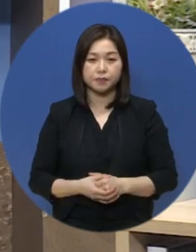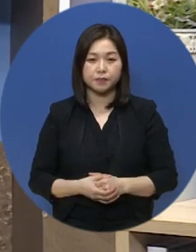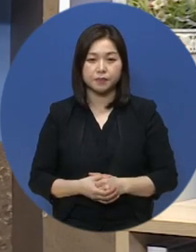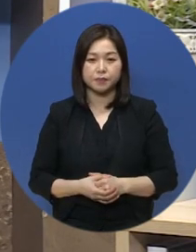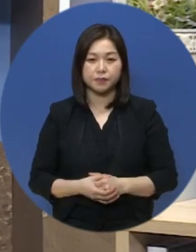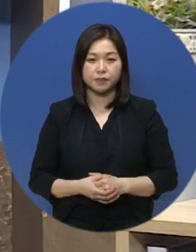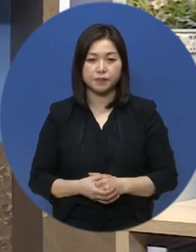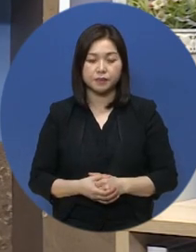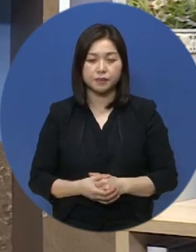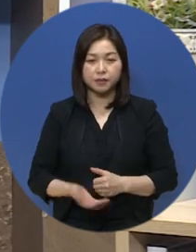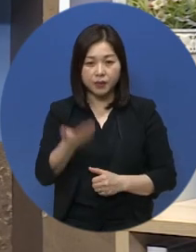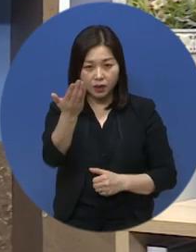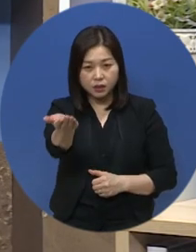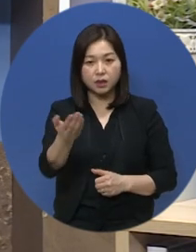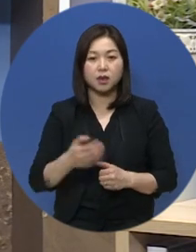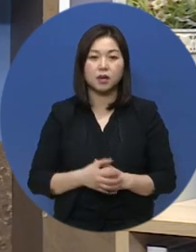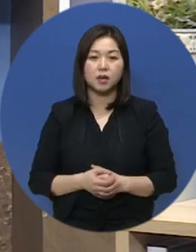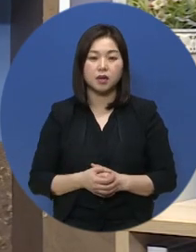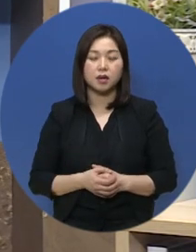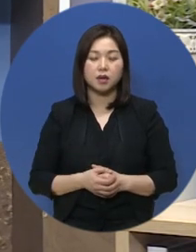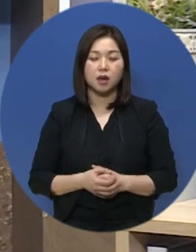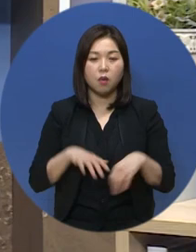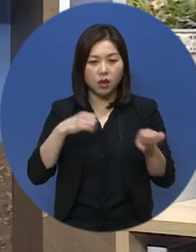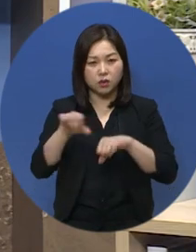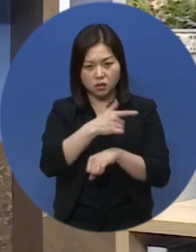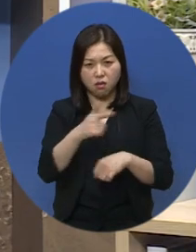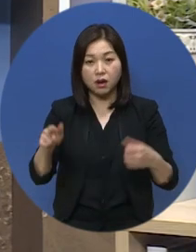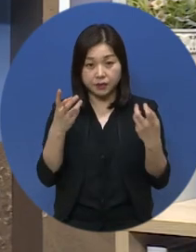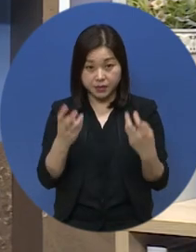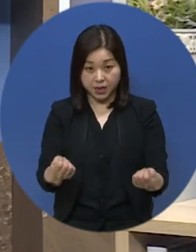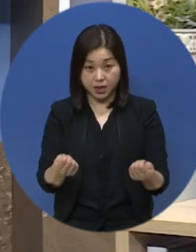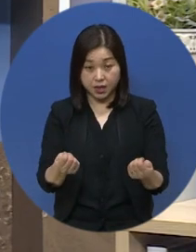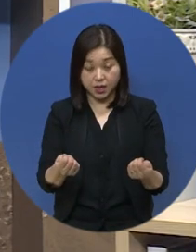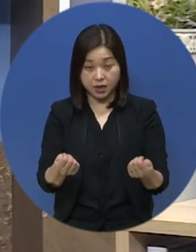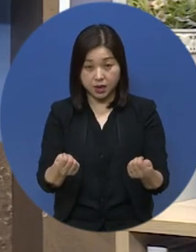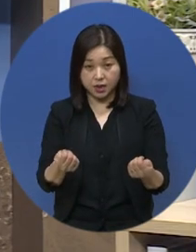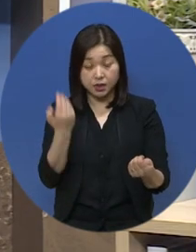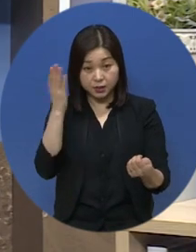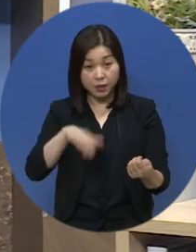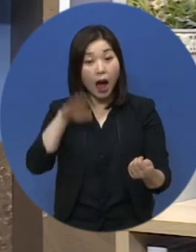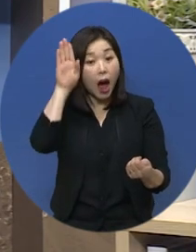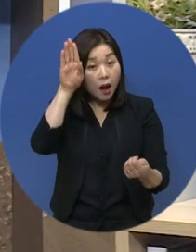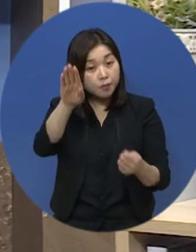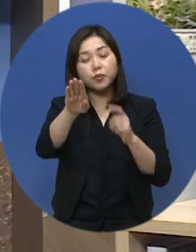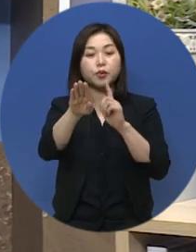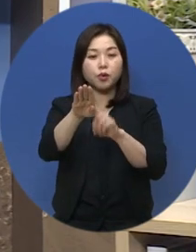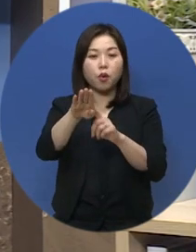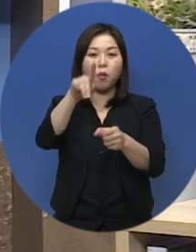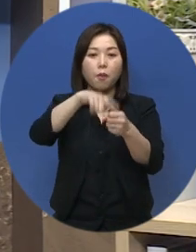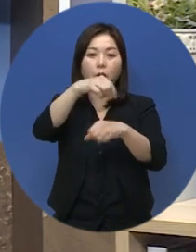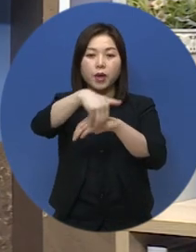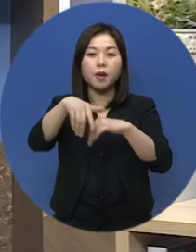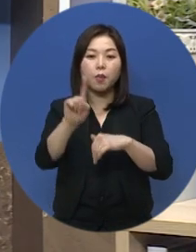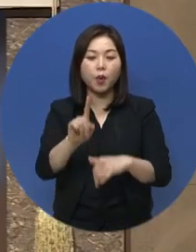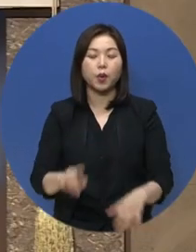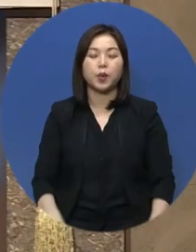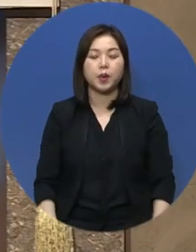대표님께서는 이렇게 계속해서 여러 많은 활동들을 해오셨는데 앞으로는 어떤 목표나 계획이 있으신가요?